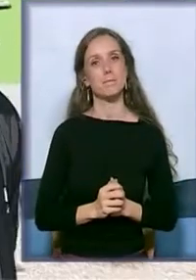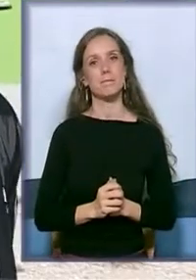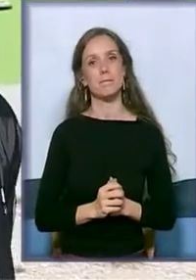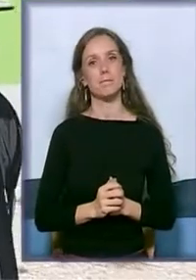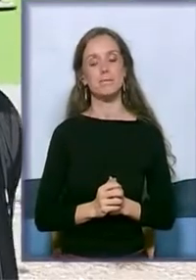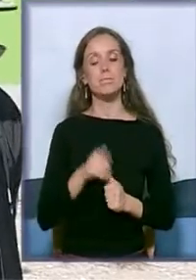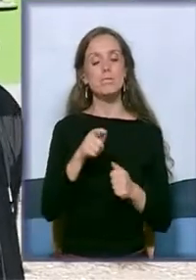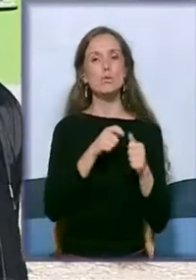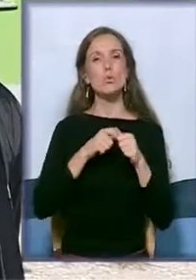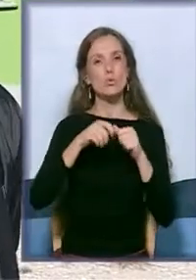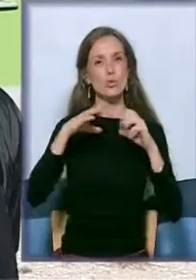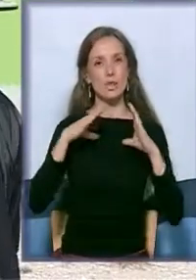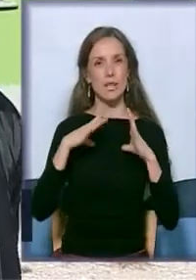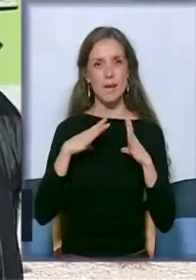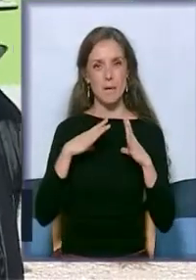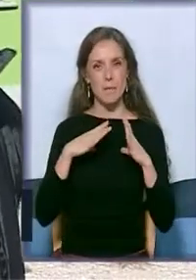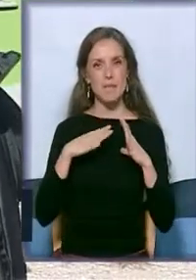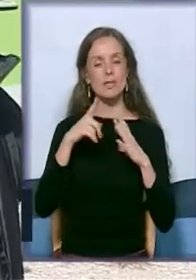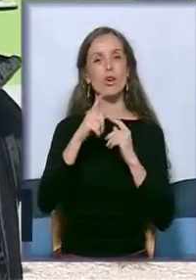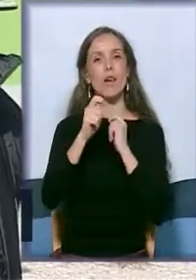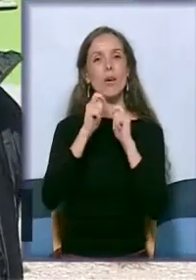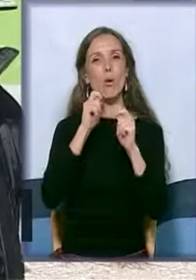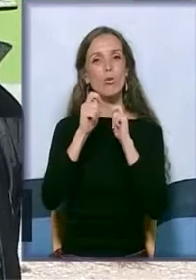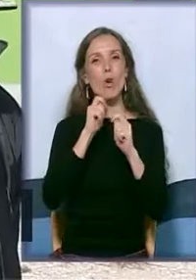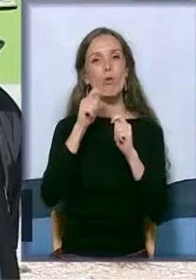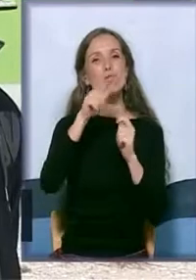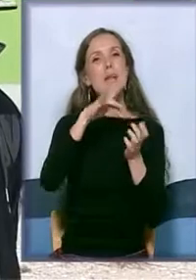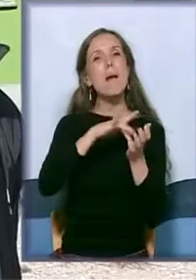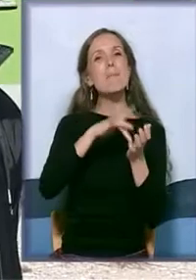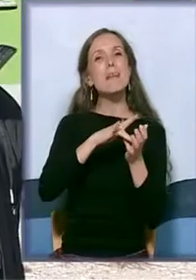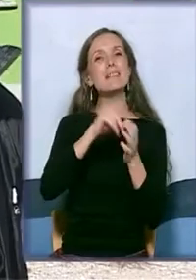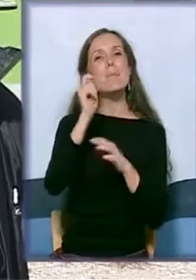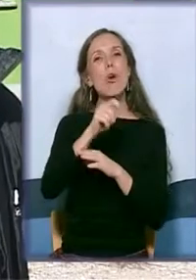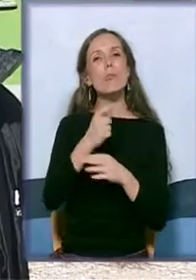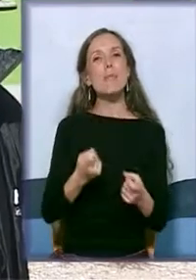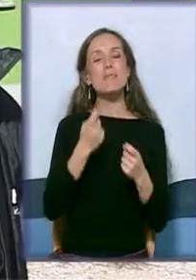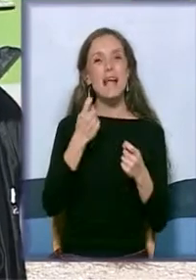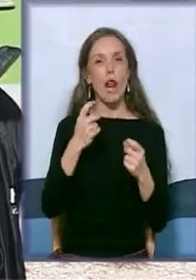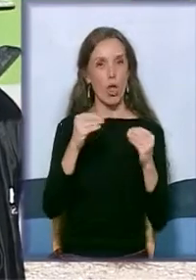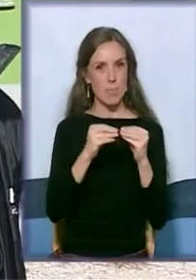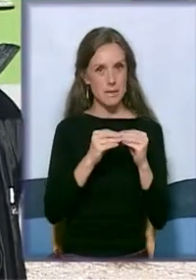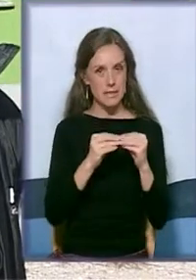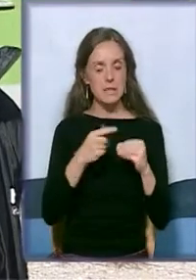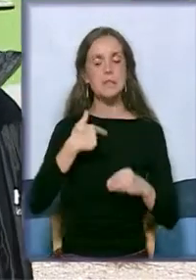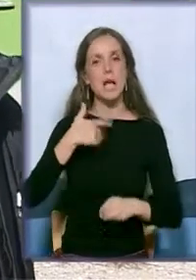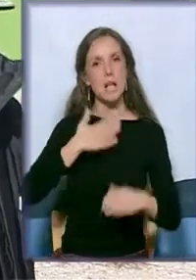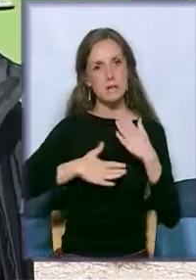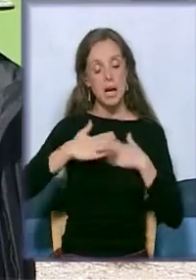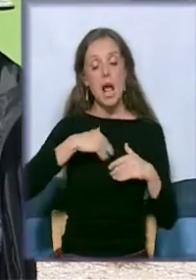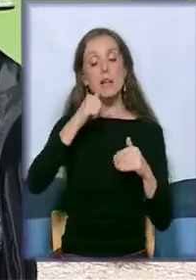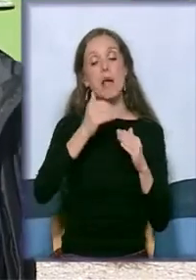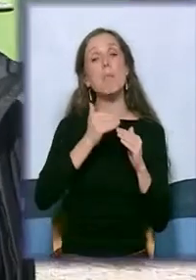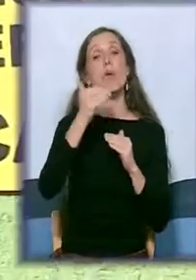Udruženja penzionera u dogovoru sa mesnim odborom sela Bistrice i ja se nadam da će i kasnije